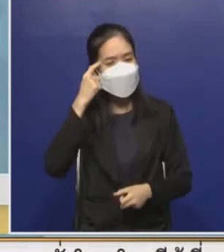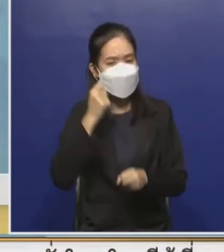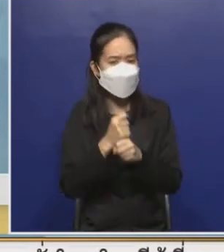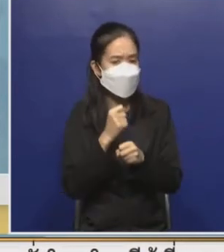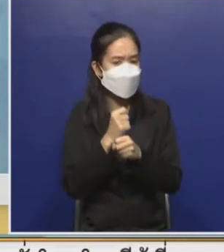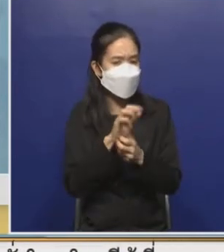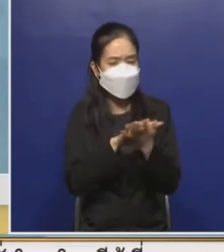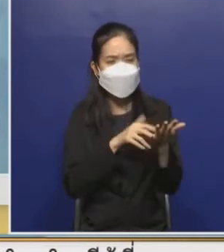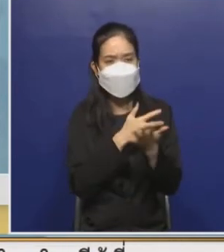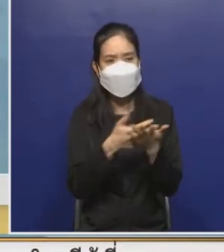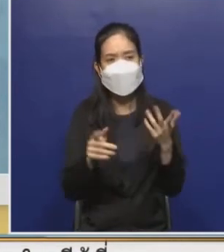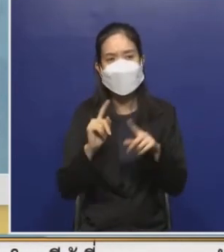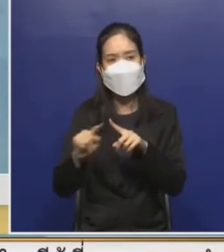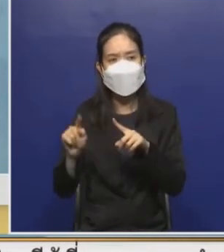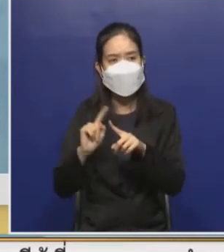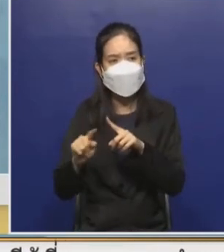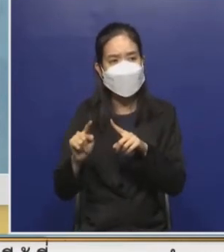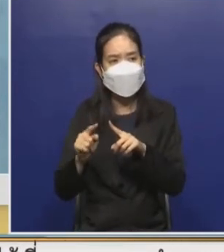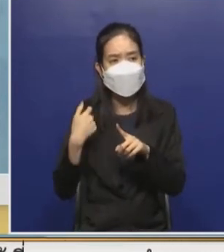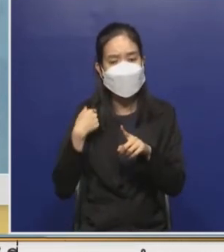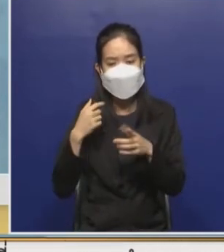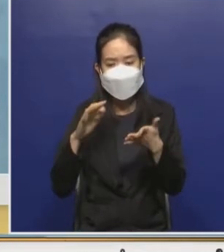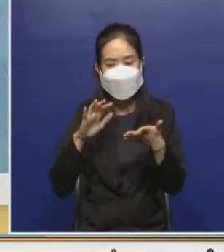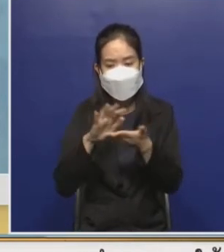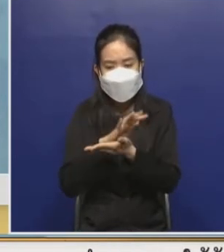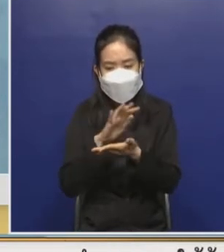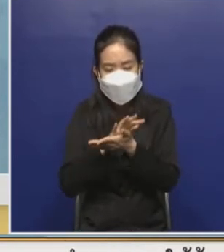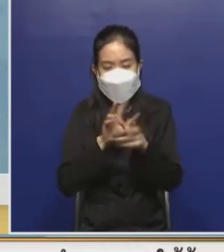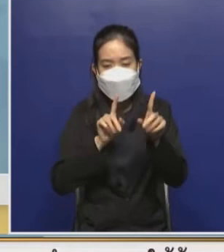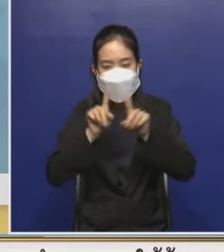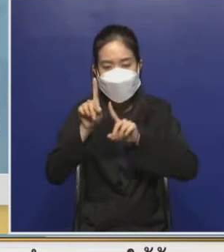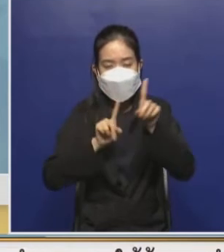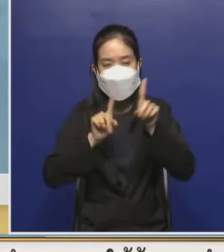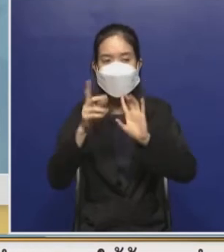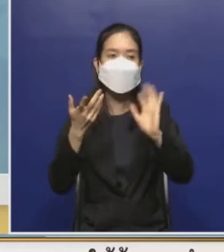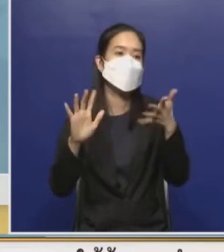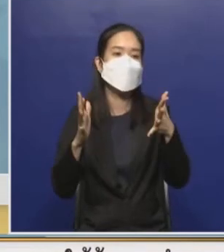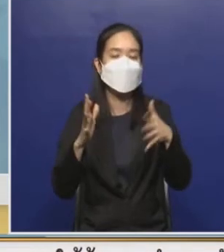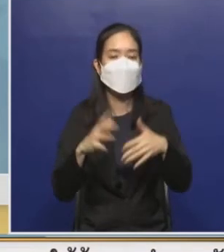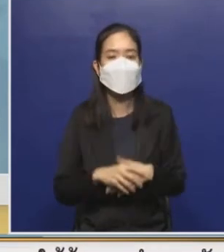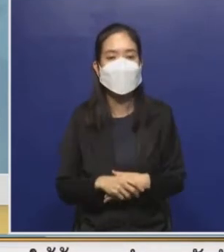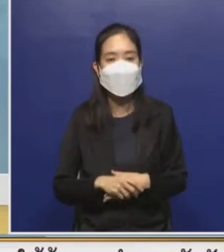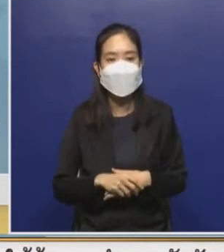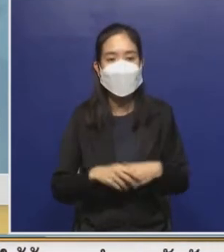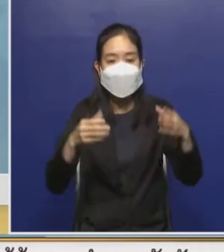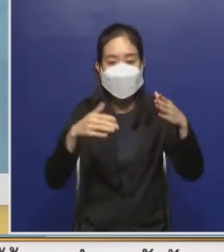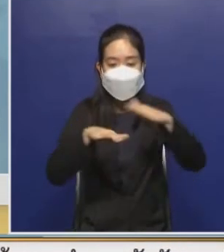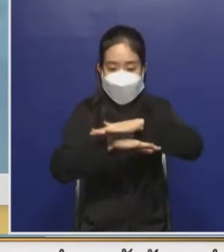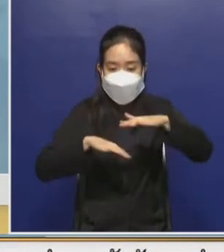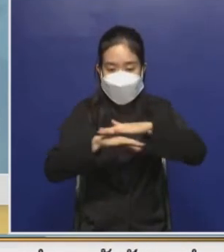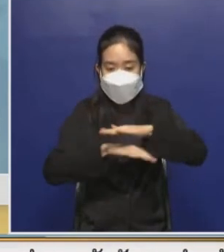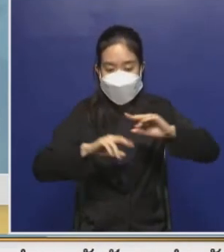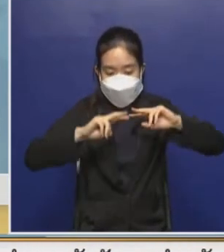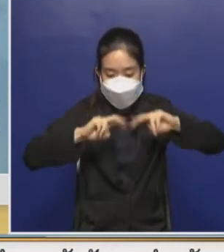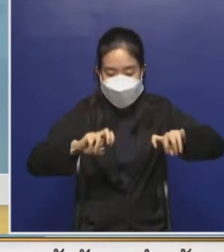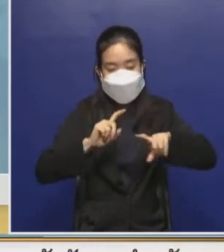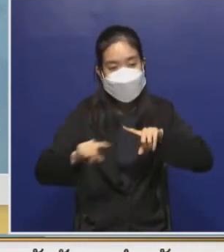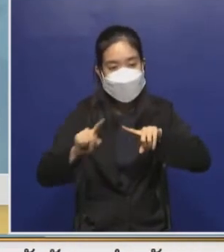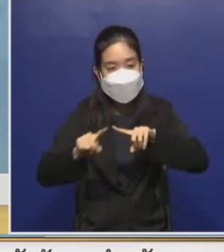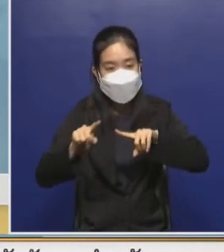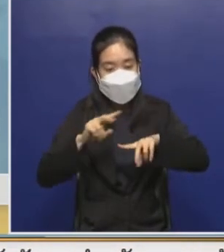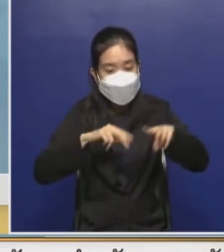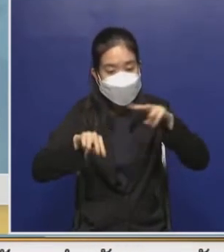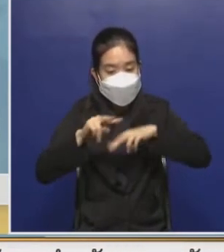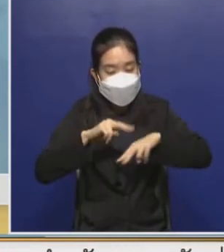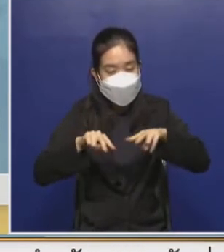ทำ Performance Audit ครั ท พาระงานการตรวจความถูกต้องขเอกษษารหรอทเรีว Compliance Auditั้